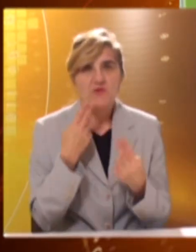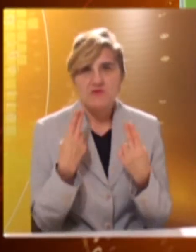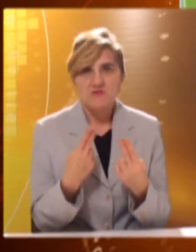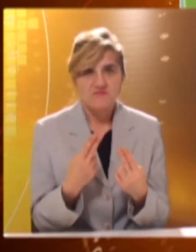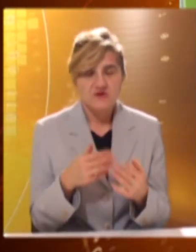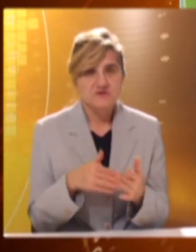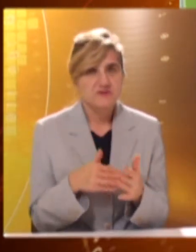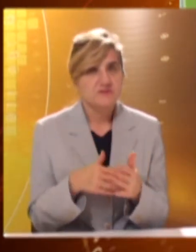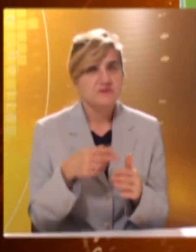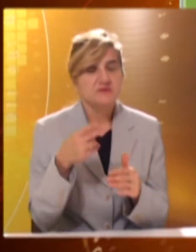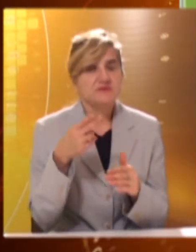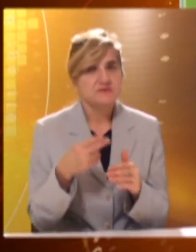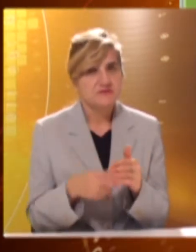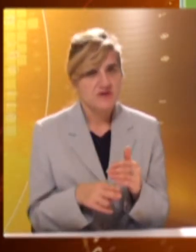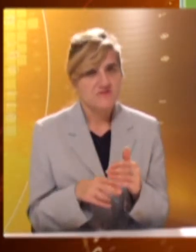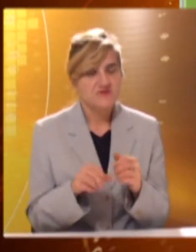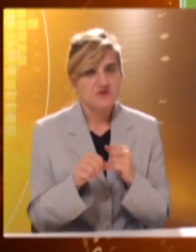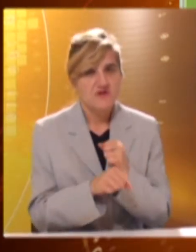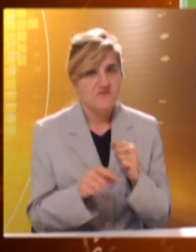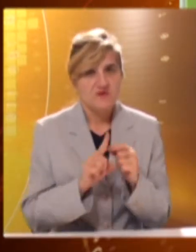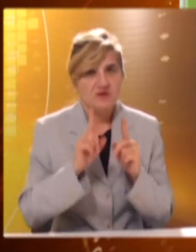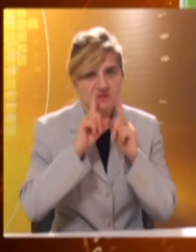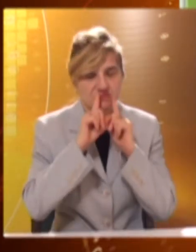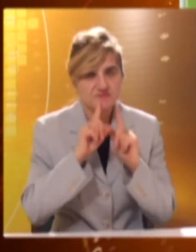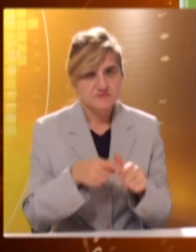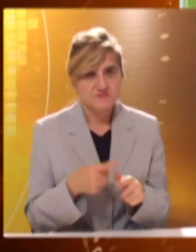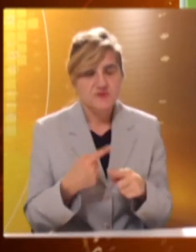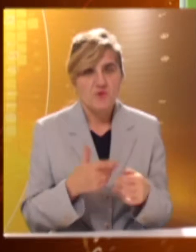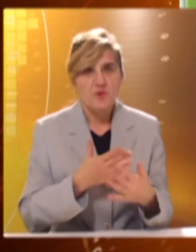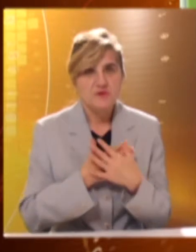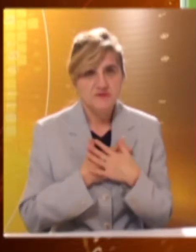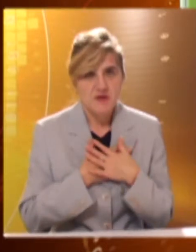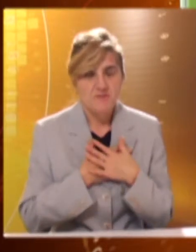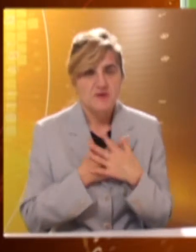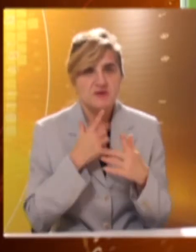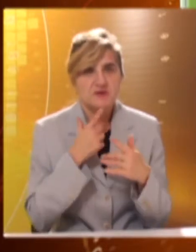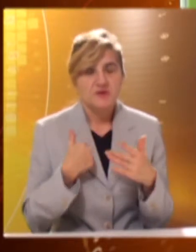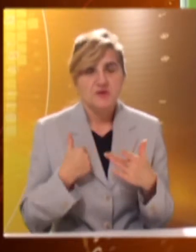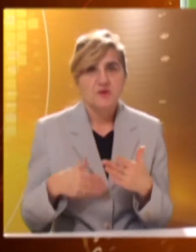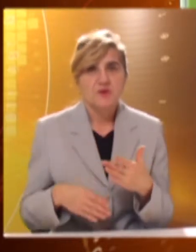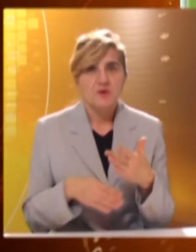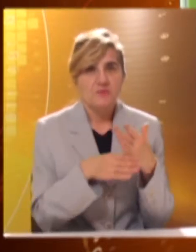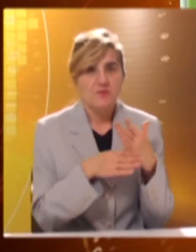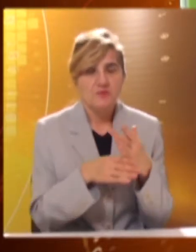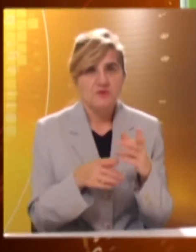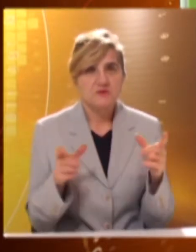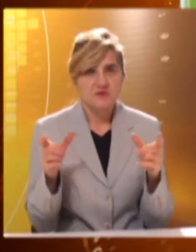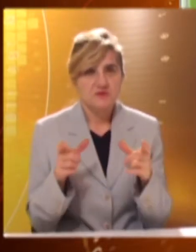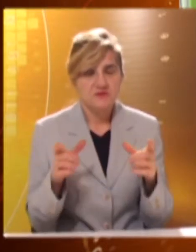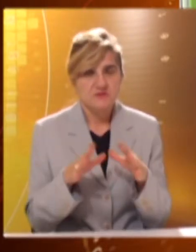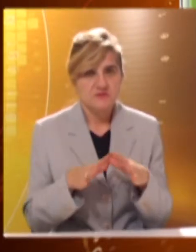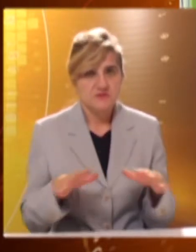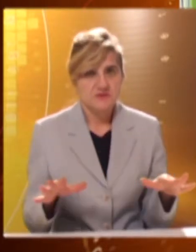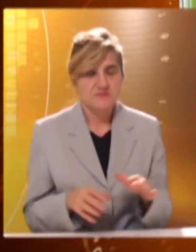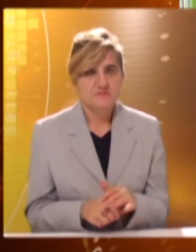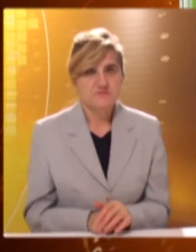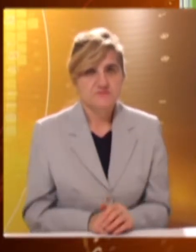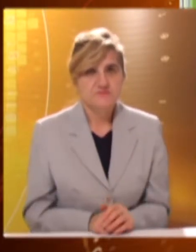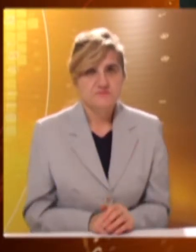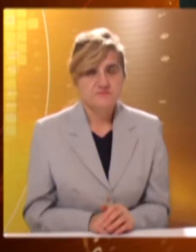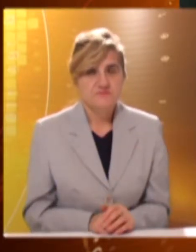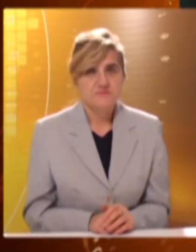važna, znači treba završiti fakultet zbog sebe i zbog sredine, znači da bi pomogli, da bi učestvovali u napredovanju